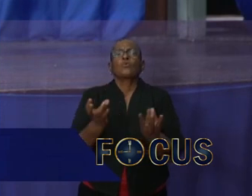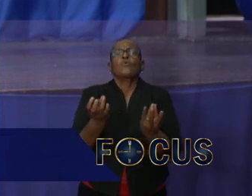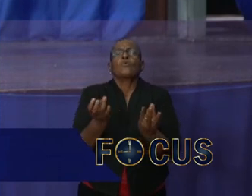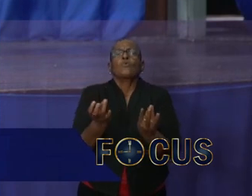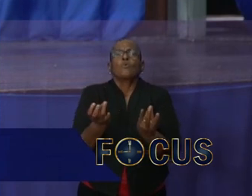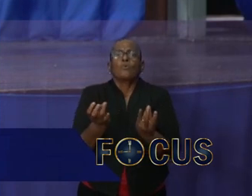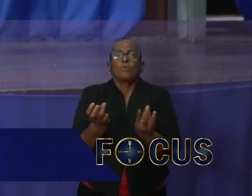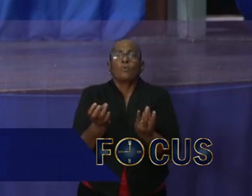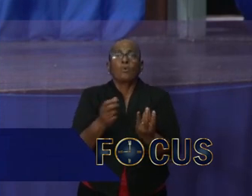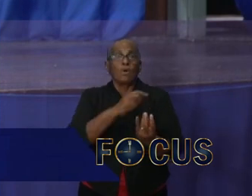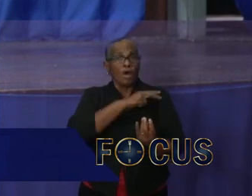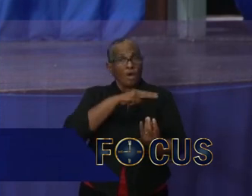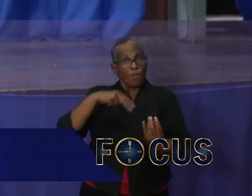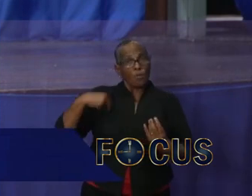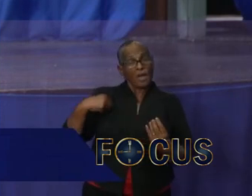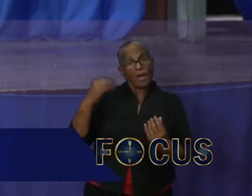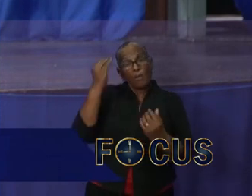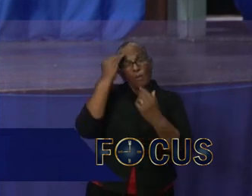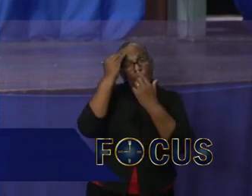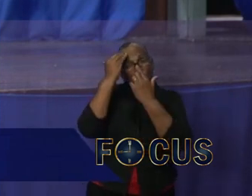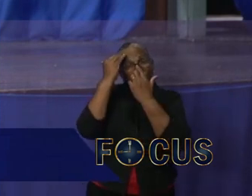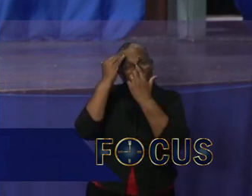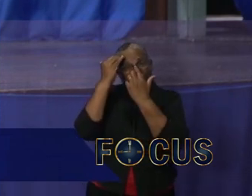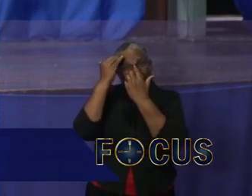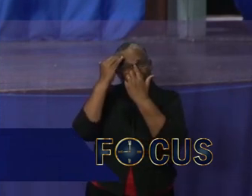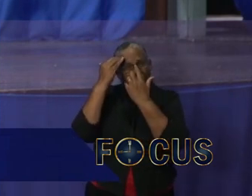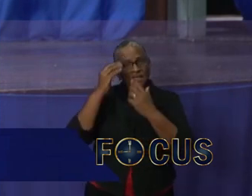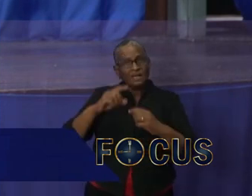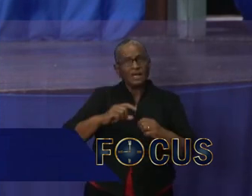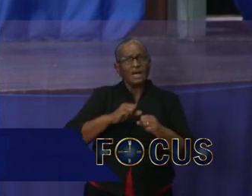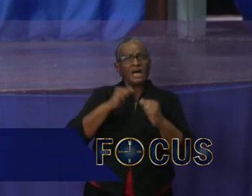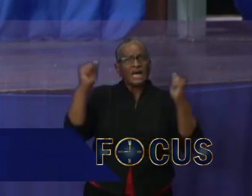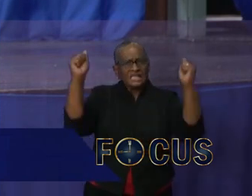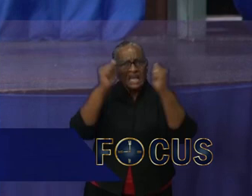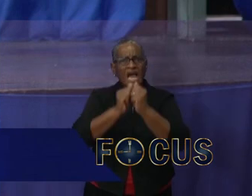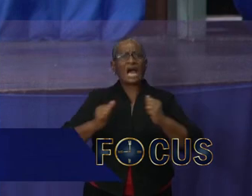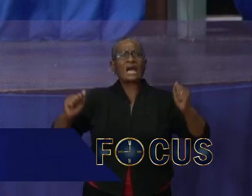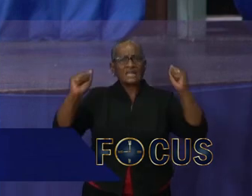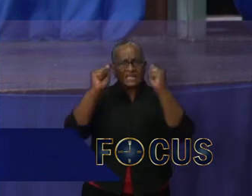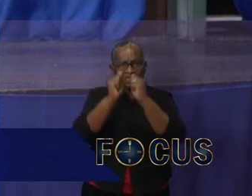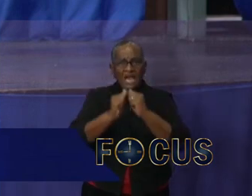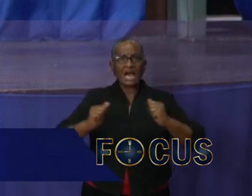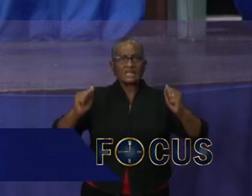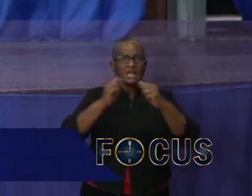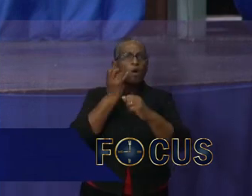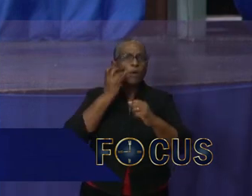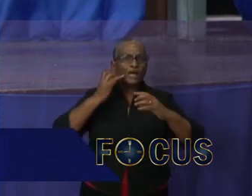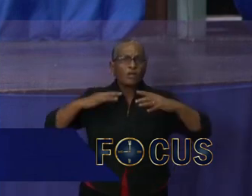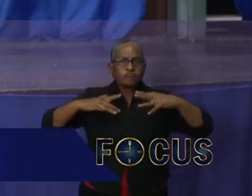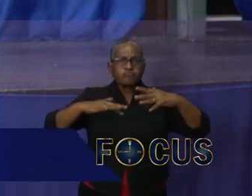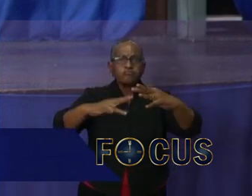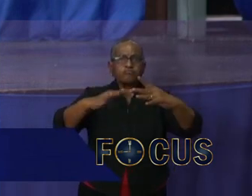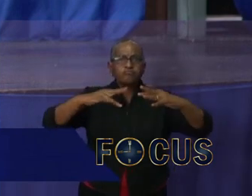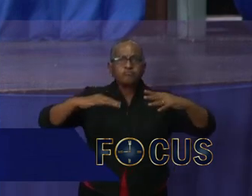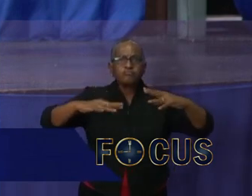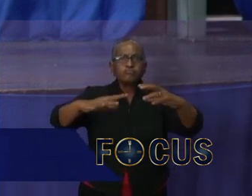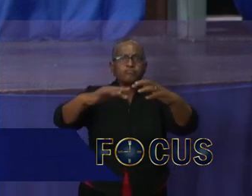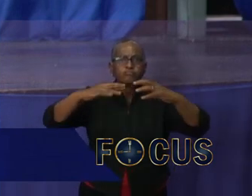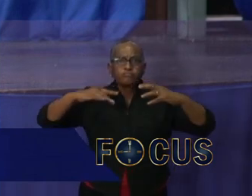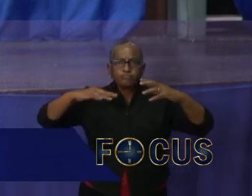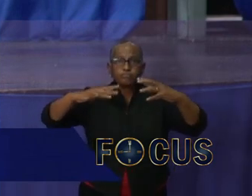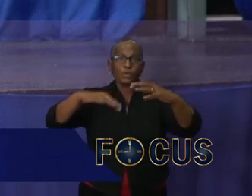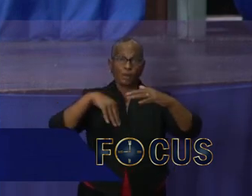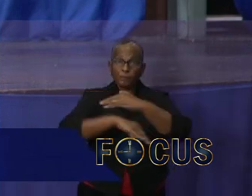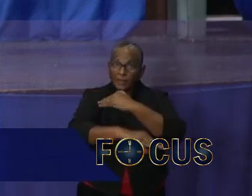Want als wij weten dat om de zoveel jaren dat er overstroming komt, moeten we voorzorgmaatregelen